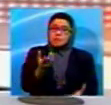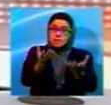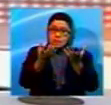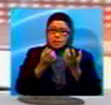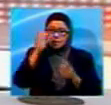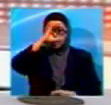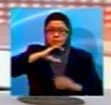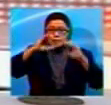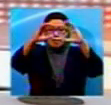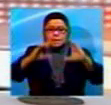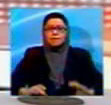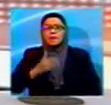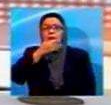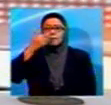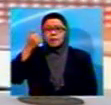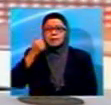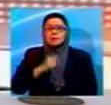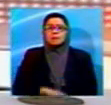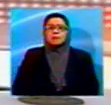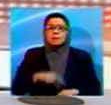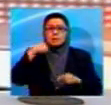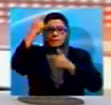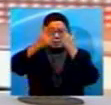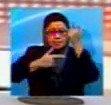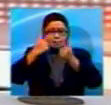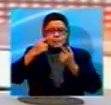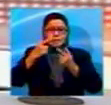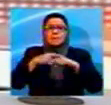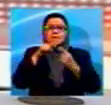kemudahan lawatan ke Amerika Syarikat tanpa menggunakan